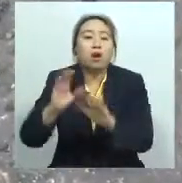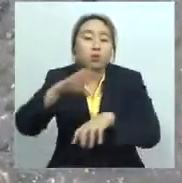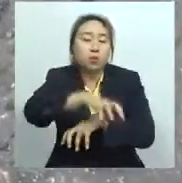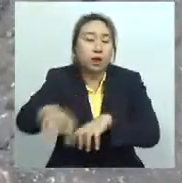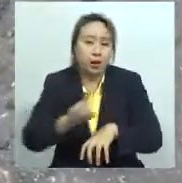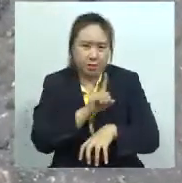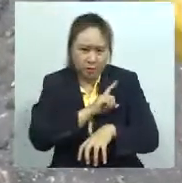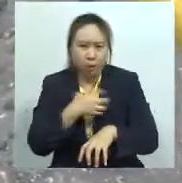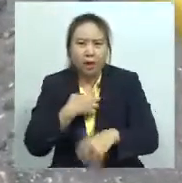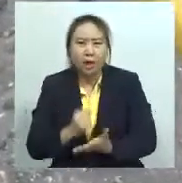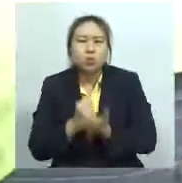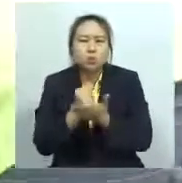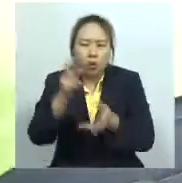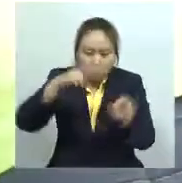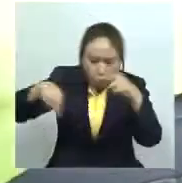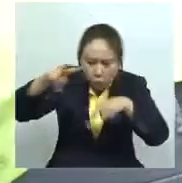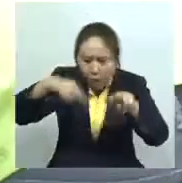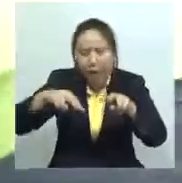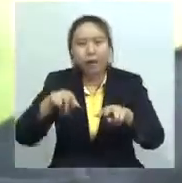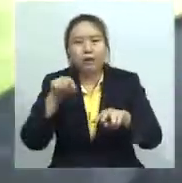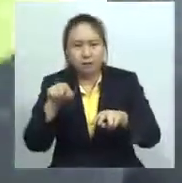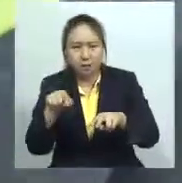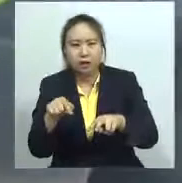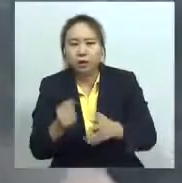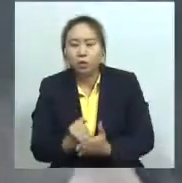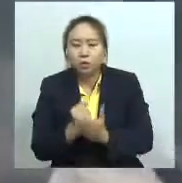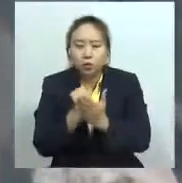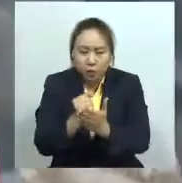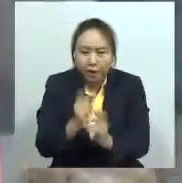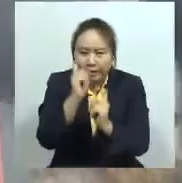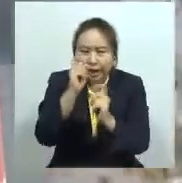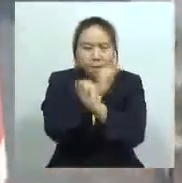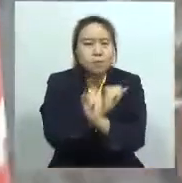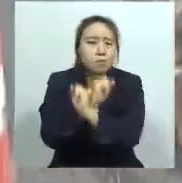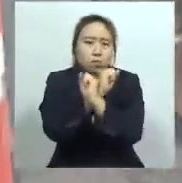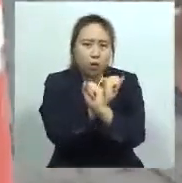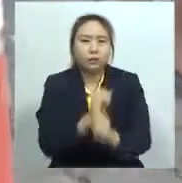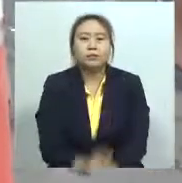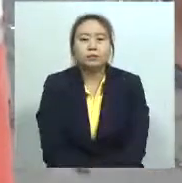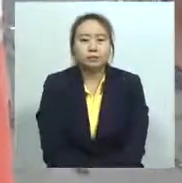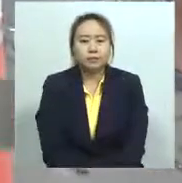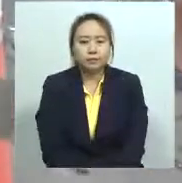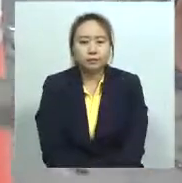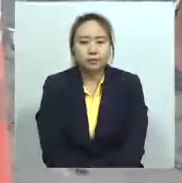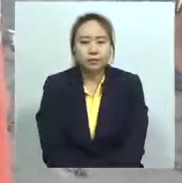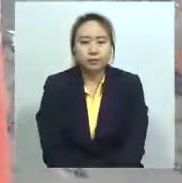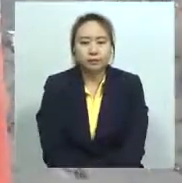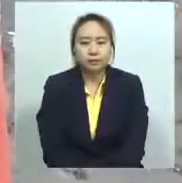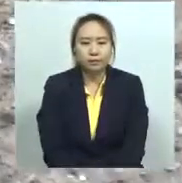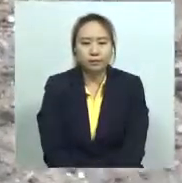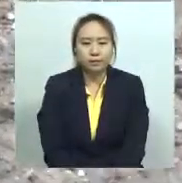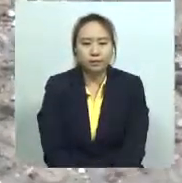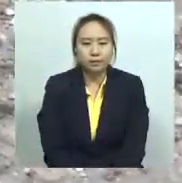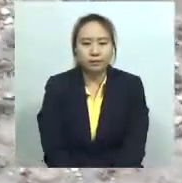ข้องอยากให้เข้ามาช่วยดูแลแล้วก็ตรวจสอบท่อระบายน้ำเพื่อให้เกิดความปลอดภัยสำหรับผู้ใช้ทางเท้าด้วย